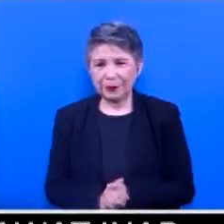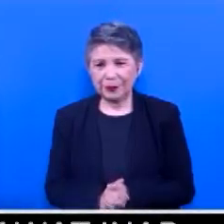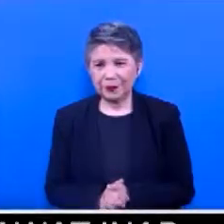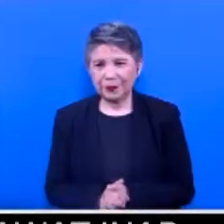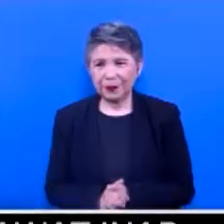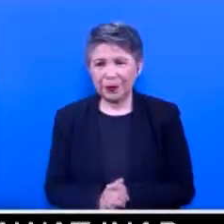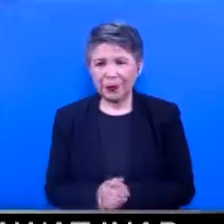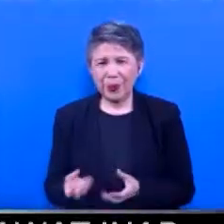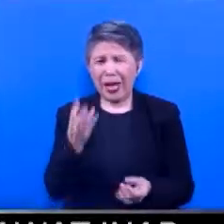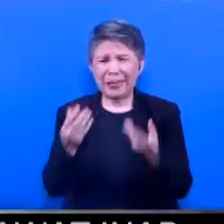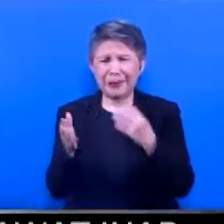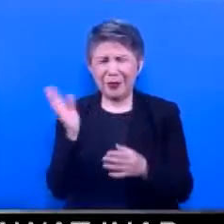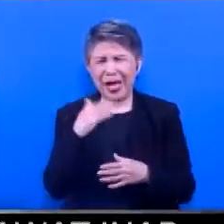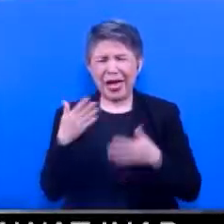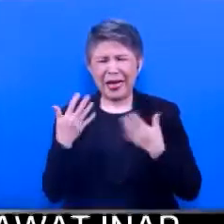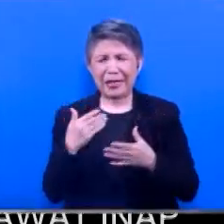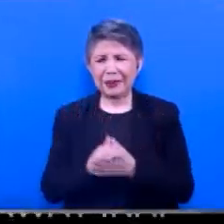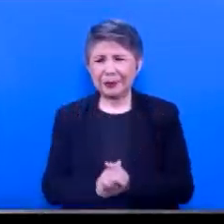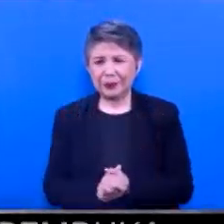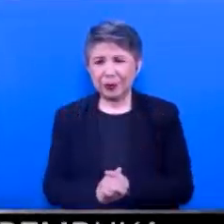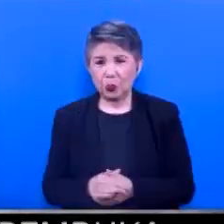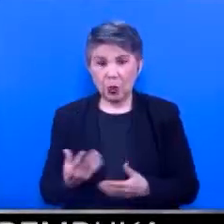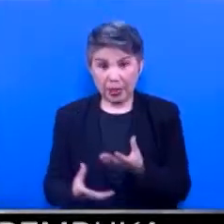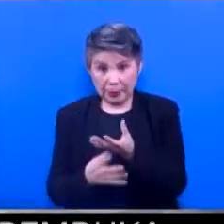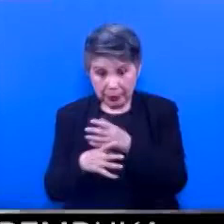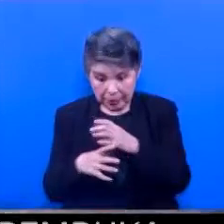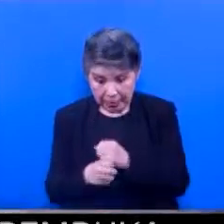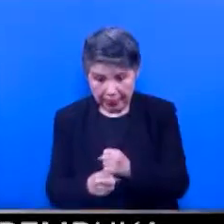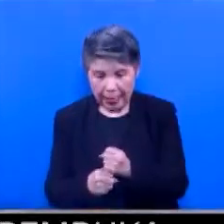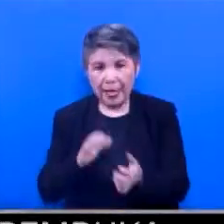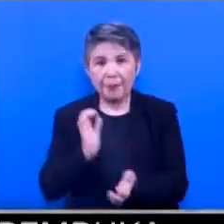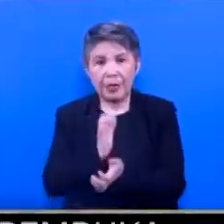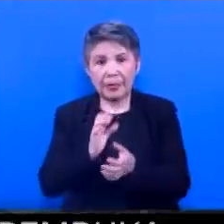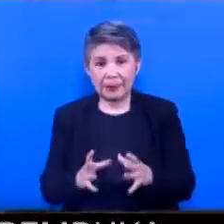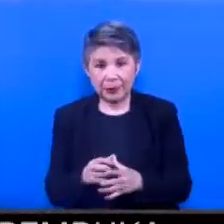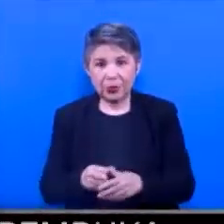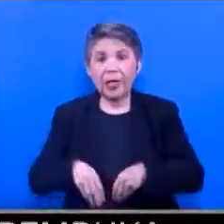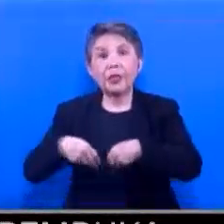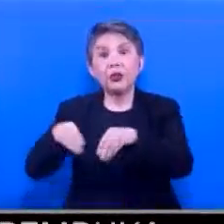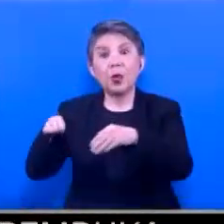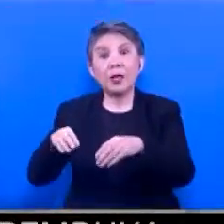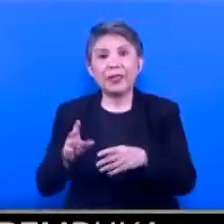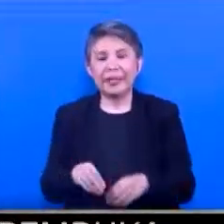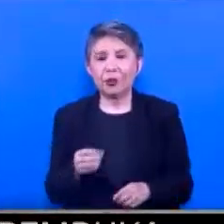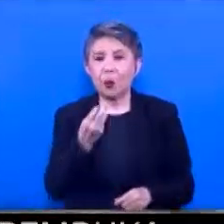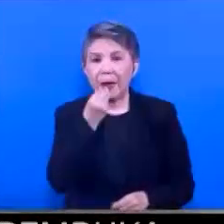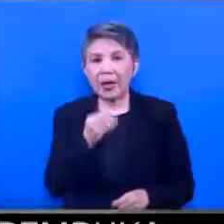Asapnya panas ternyata. Usai disaring, apa sisa saringan dimasukkan karung dan dijual untuk dijadikan pakan